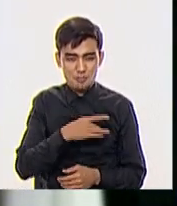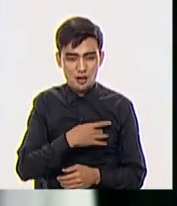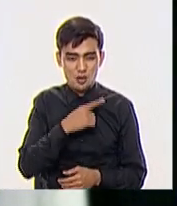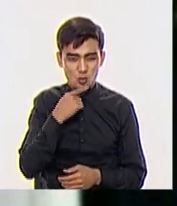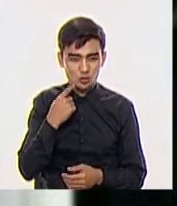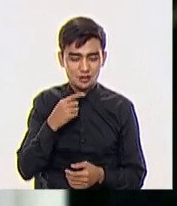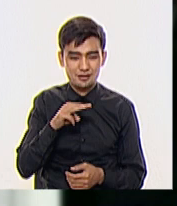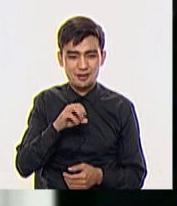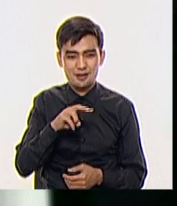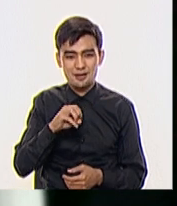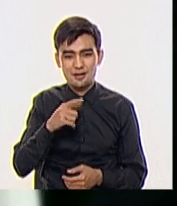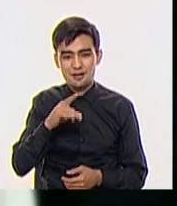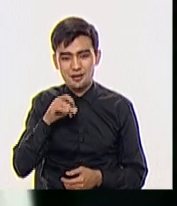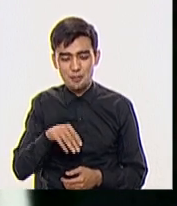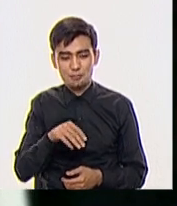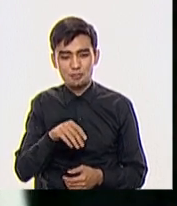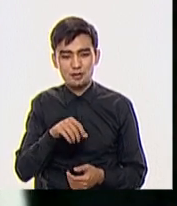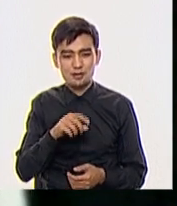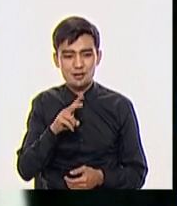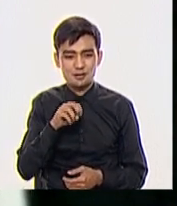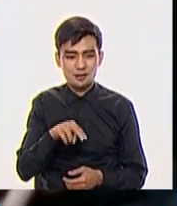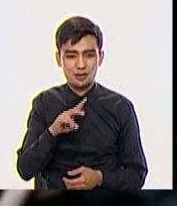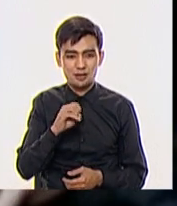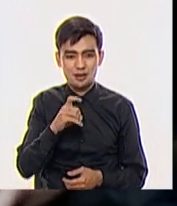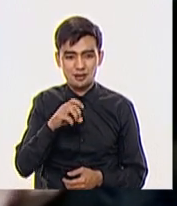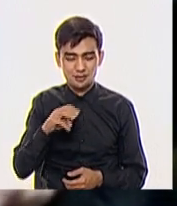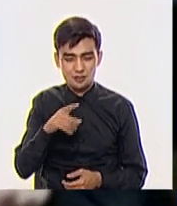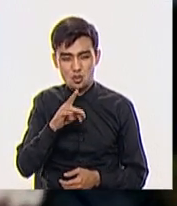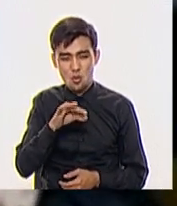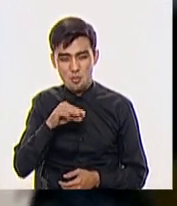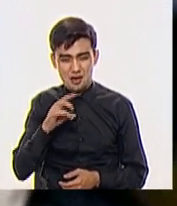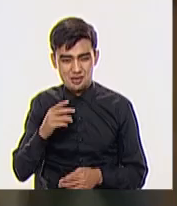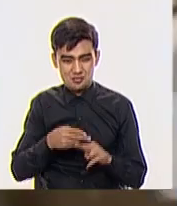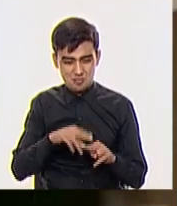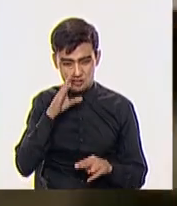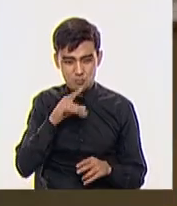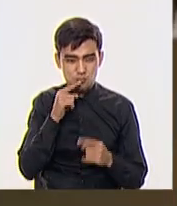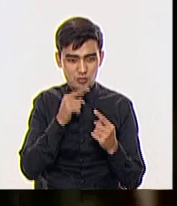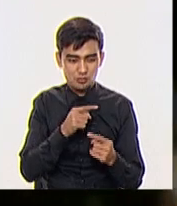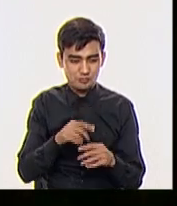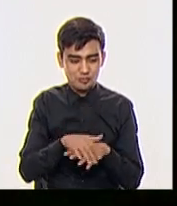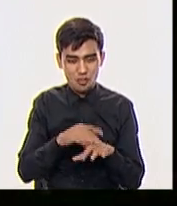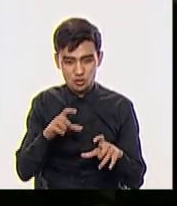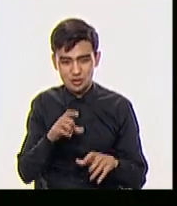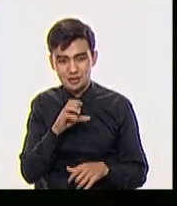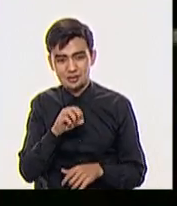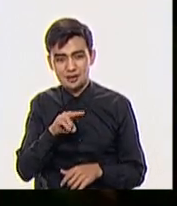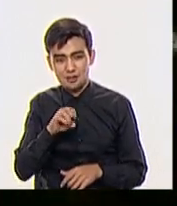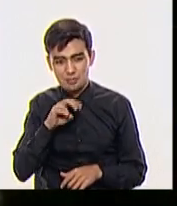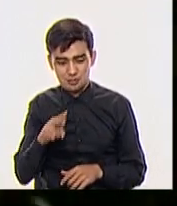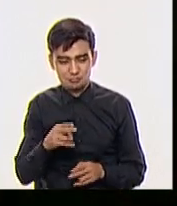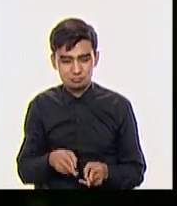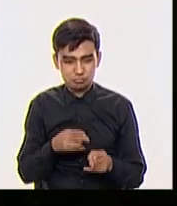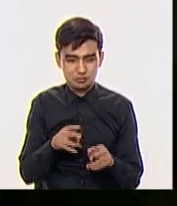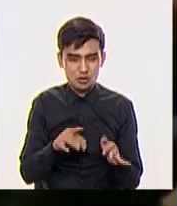белорусского телеграм-канала «Нехта» Романа Протасевича, который летел этим рейсом. Против него и его коллеги Степана Путила завели